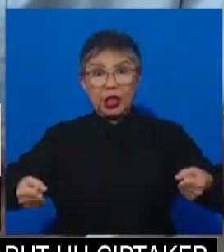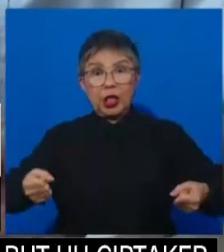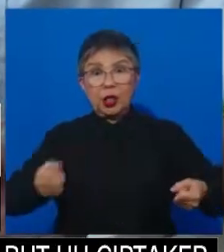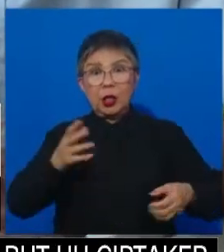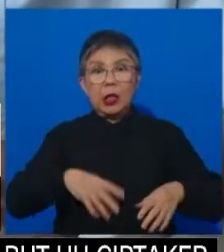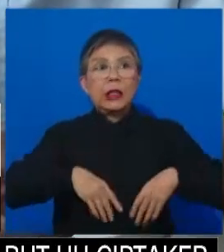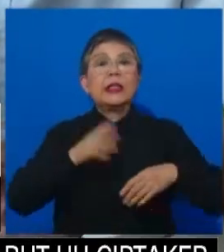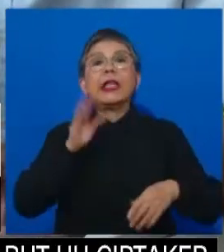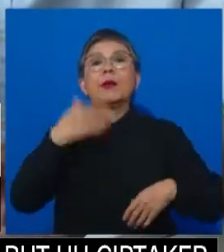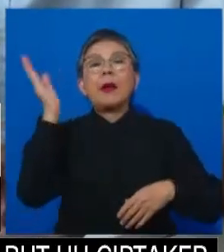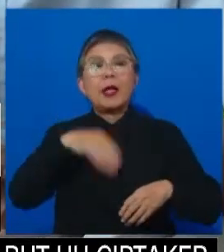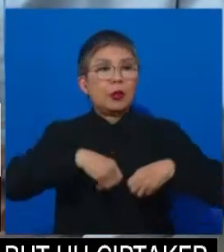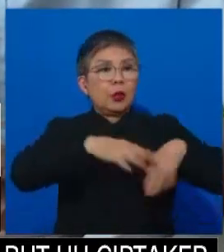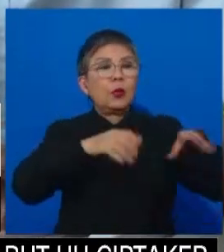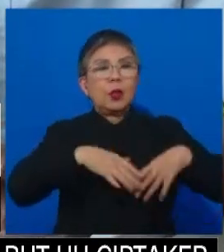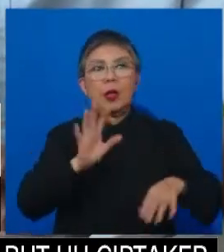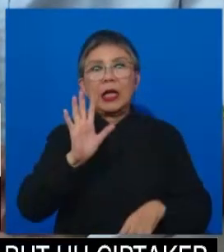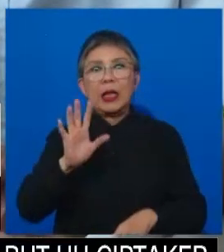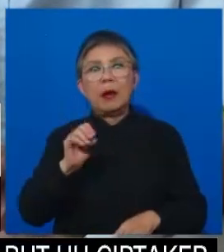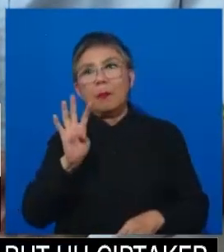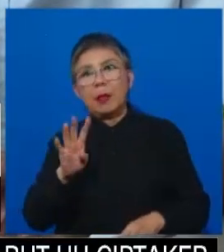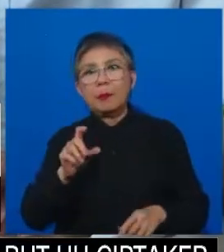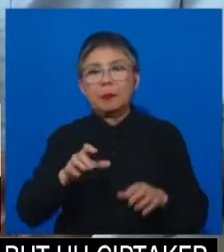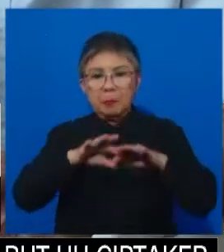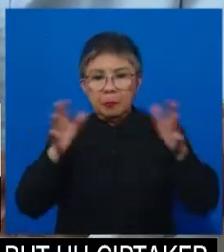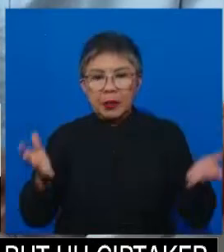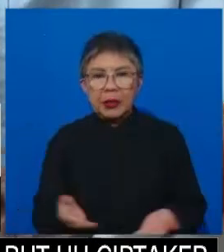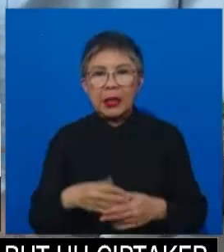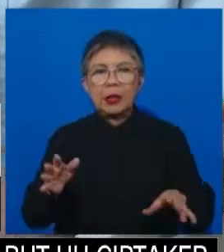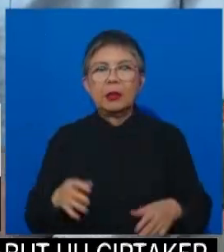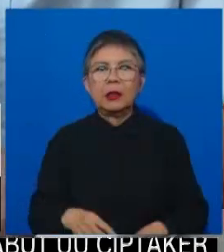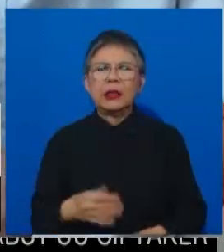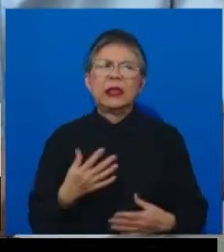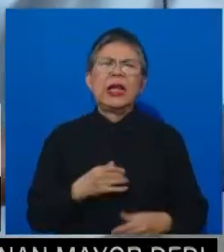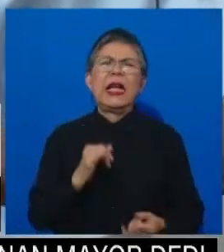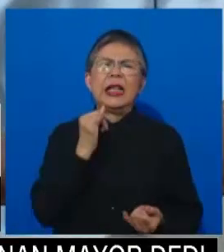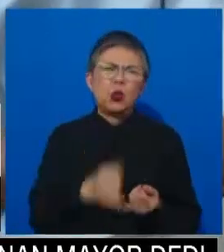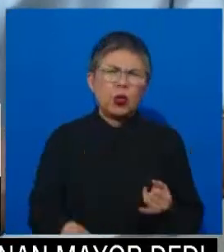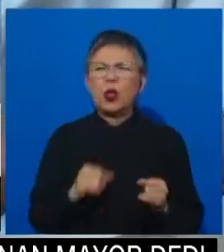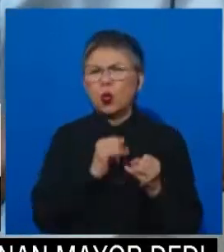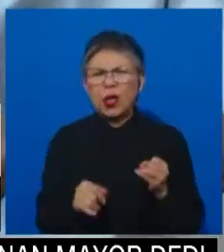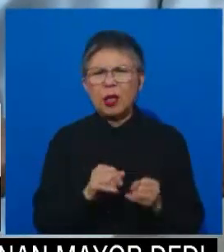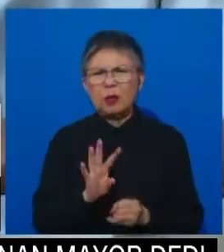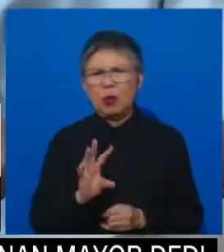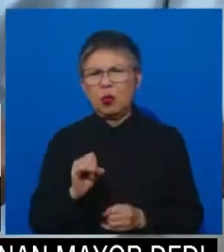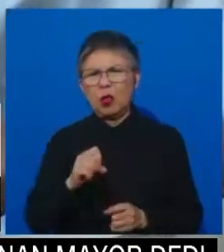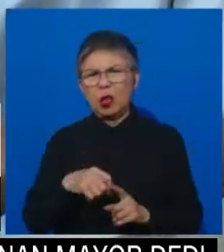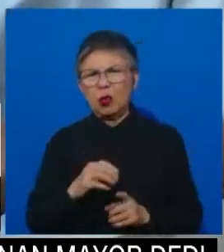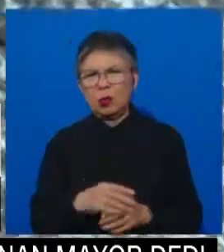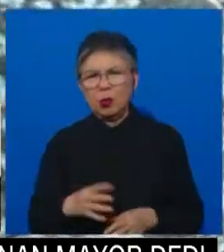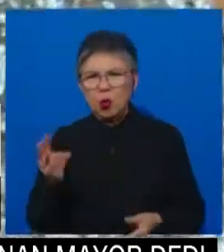dibuang tiap hari 5 peti, 6 peti. Maka seperti kan ada 50 kilo, 40 kilo, gede